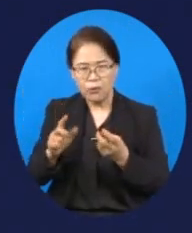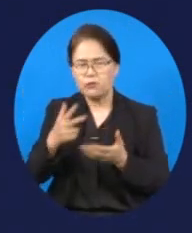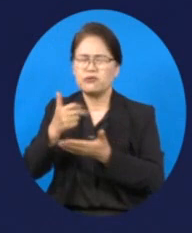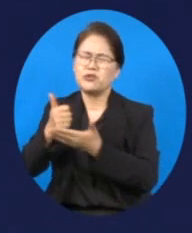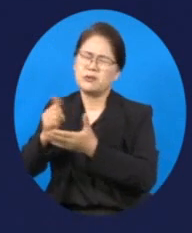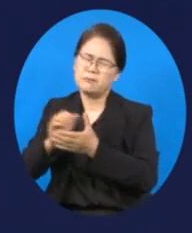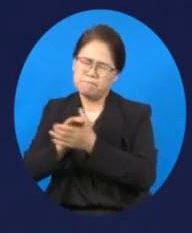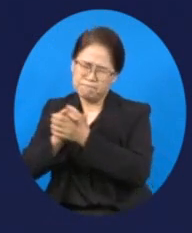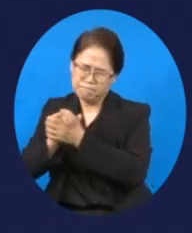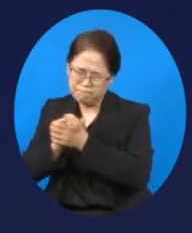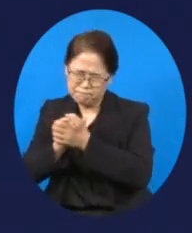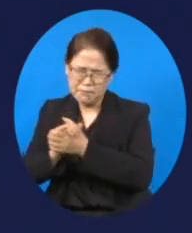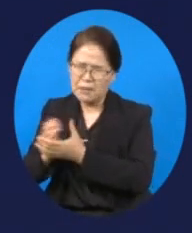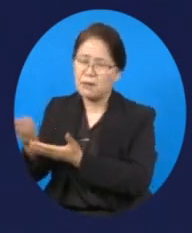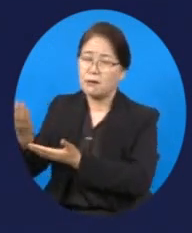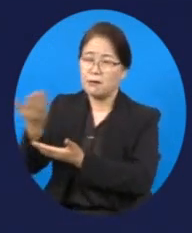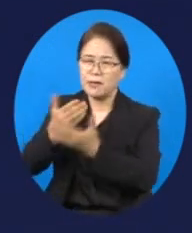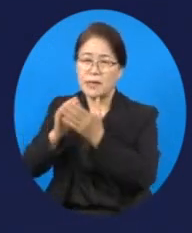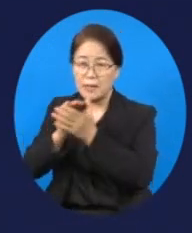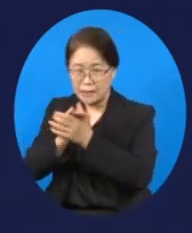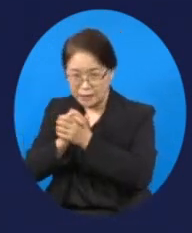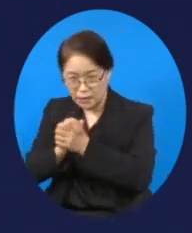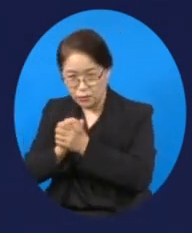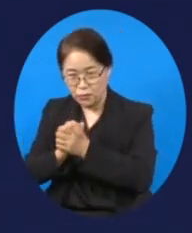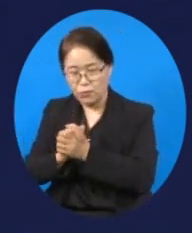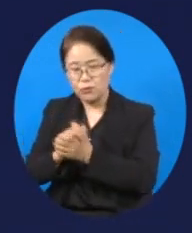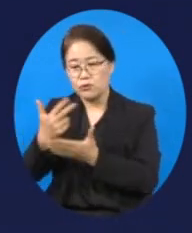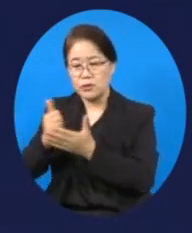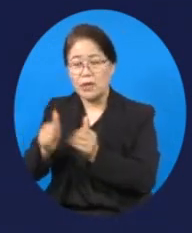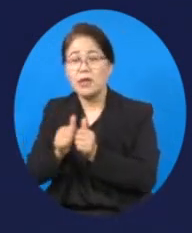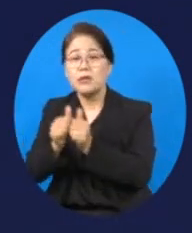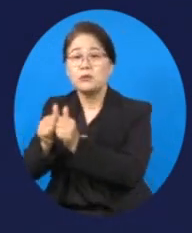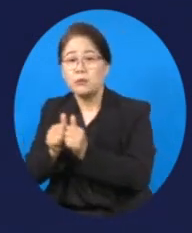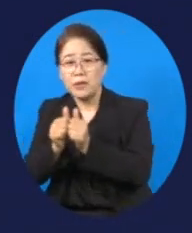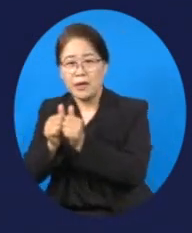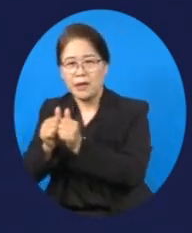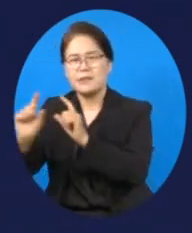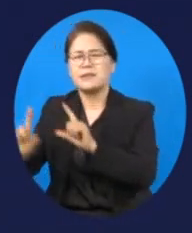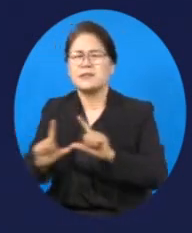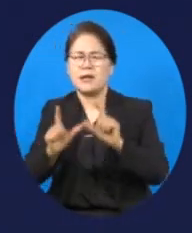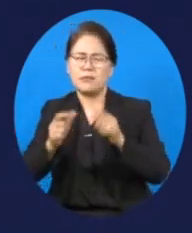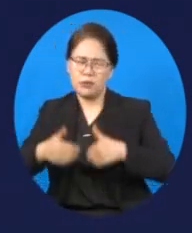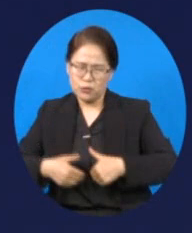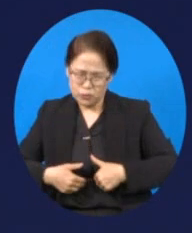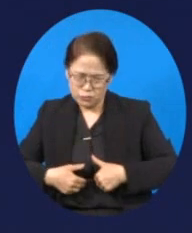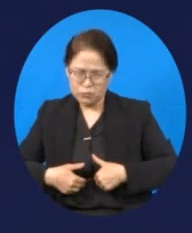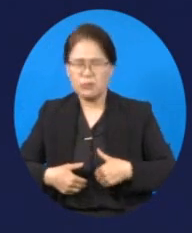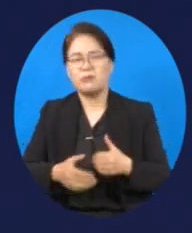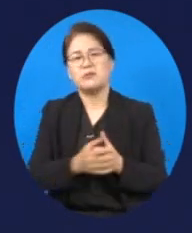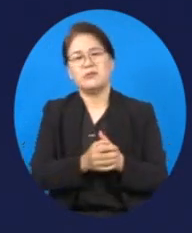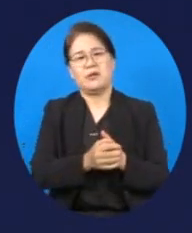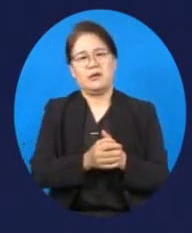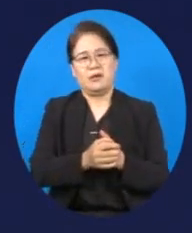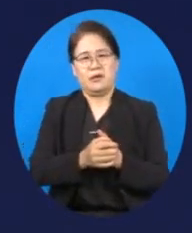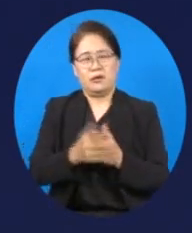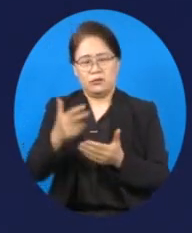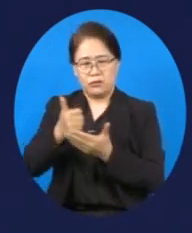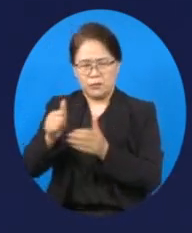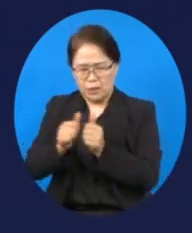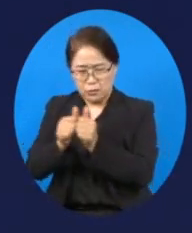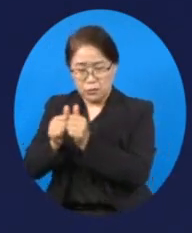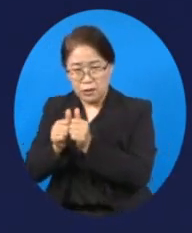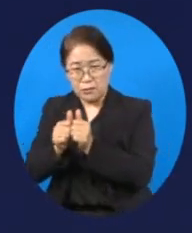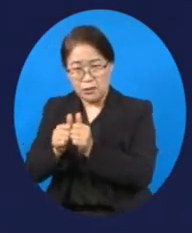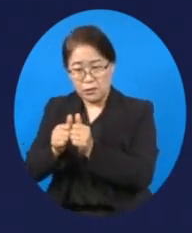중요합니다 빛 되신 우리 주님과 동행하는 삶이 중요합니다 내가 빛 되신 주님과 친밀한 사귐을 갖고